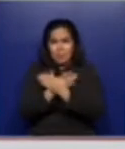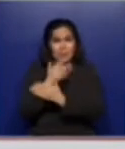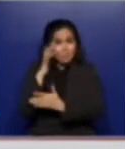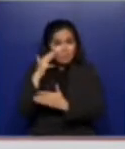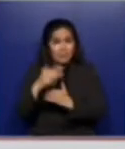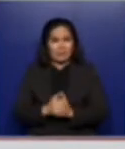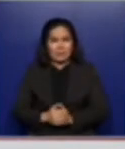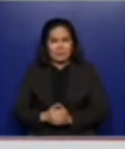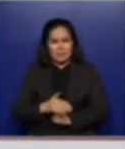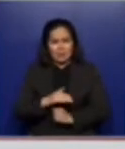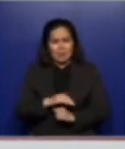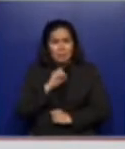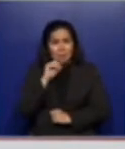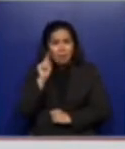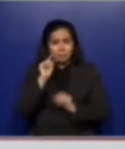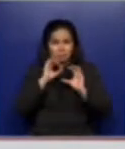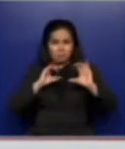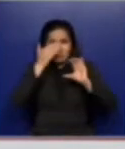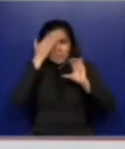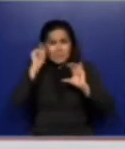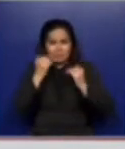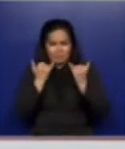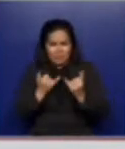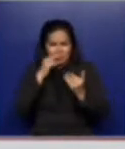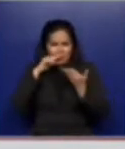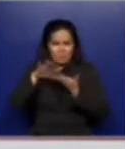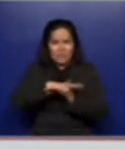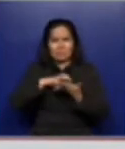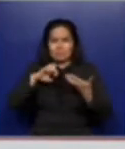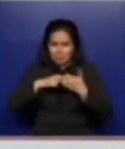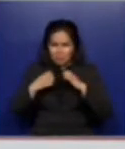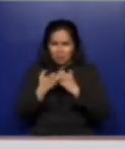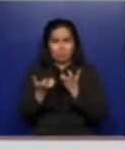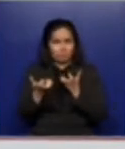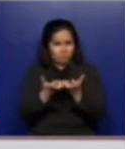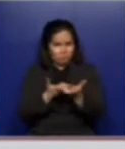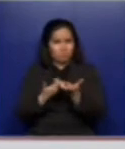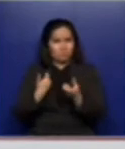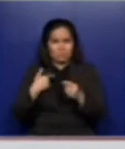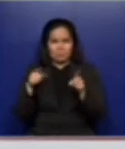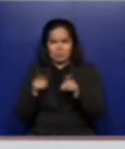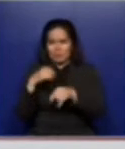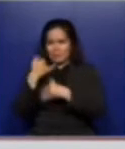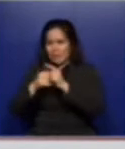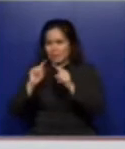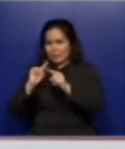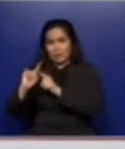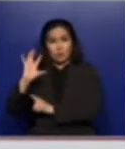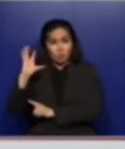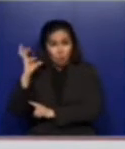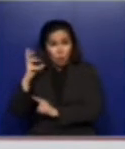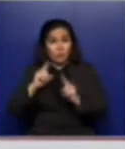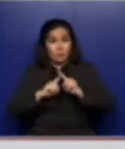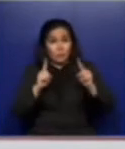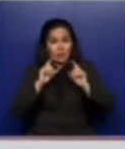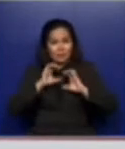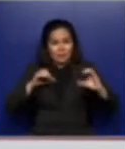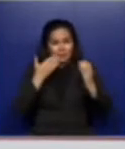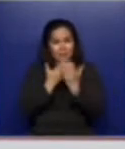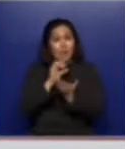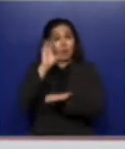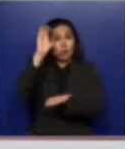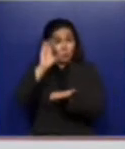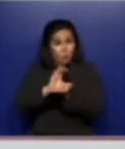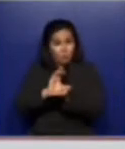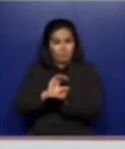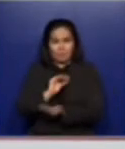ไทยเรายังอยู่ในภาวะที่ไม่ปกตินะครับเหมือนกับทั่วโลกแต่การตั้งงบประมาณนะครับโดยสำนักงบ